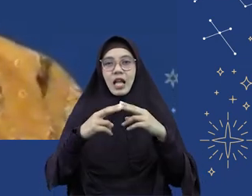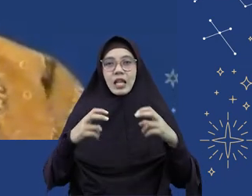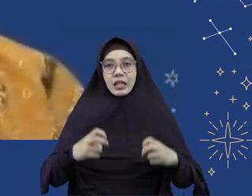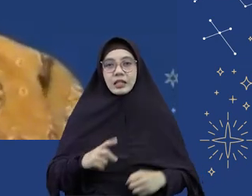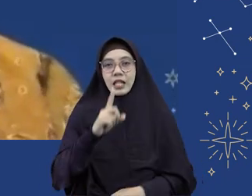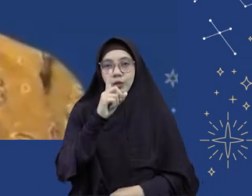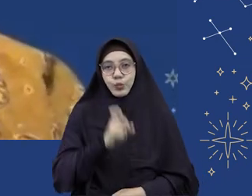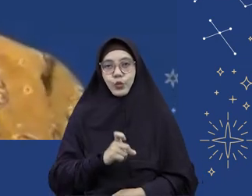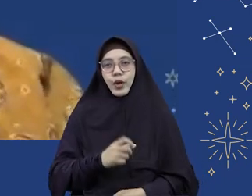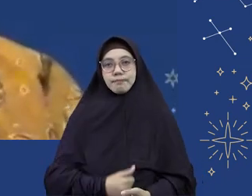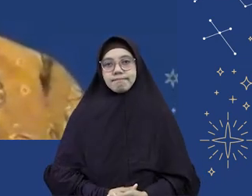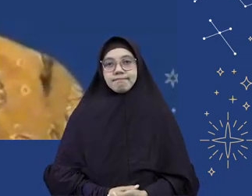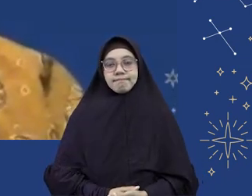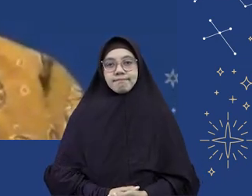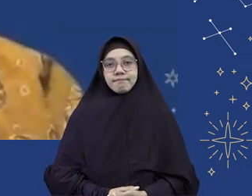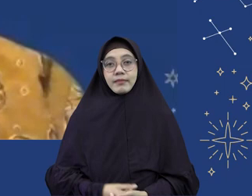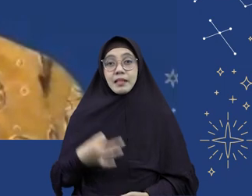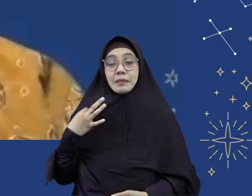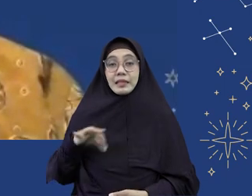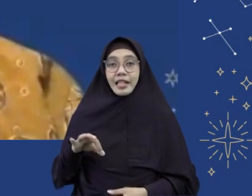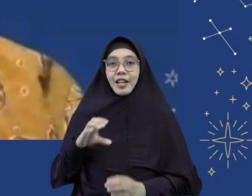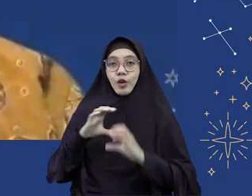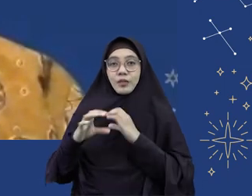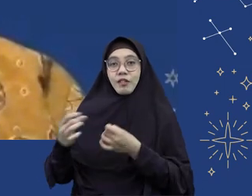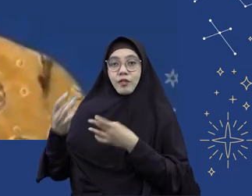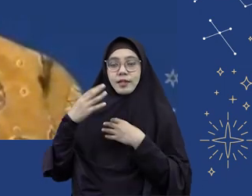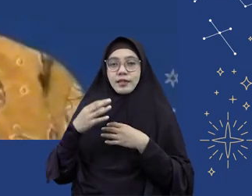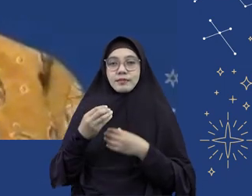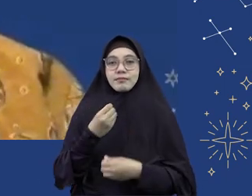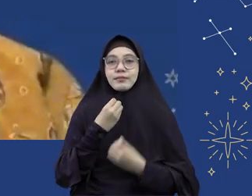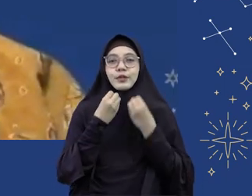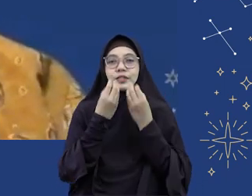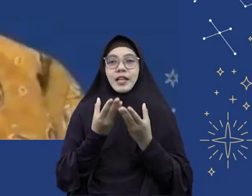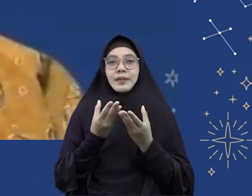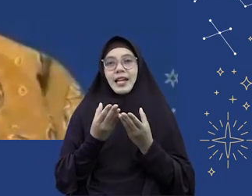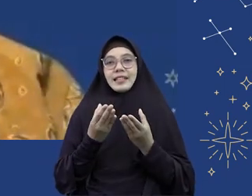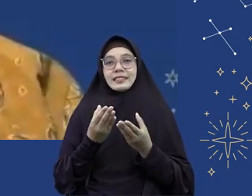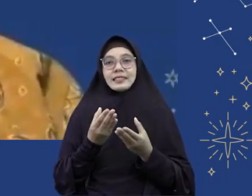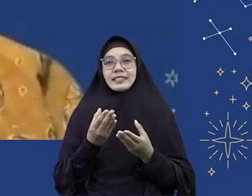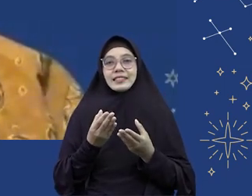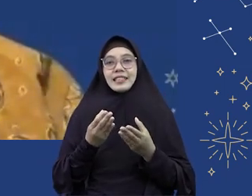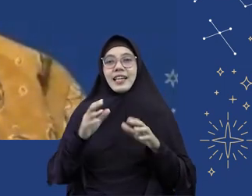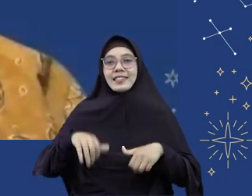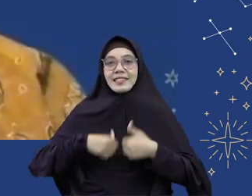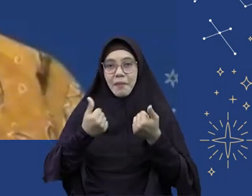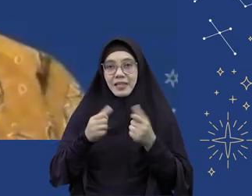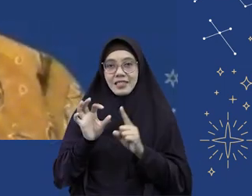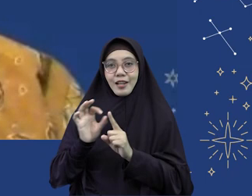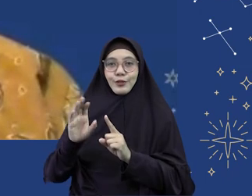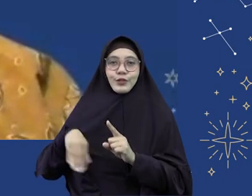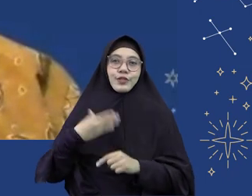dibutuhkan Kementerian kominfo sekali lagi mengucapkan selamat atas satu abad